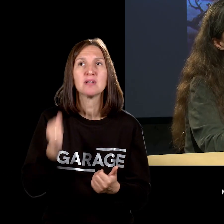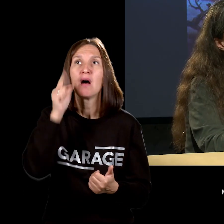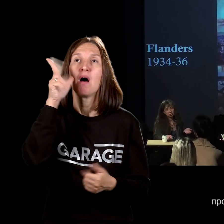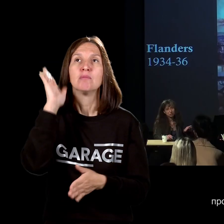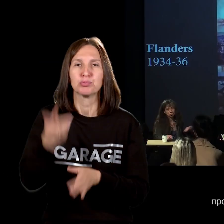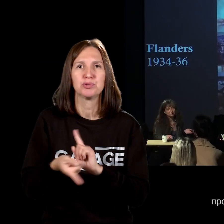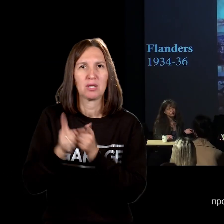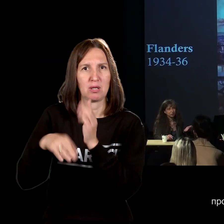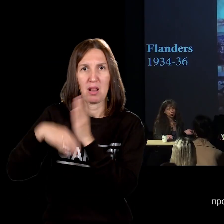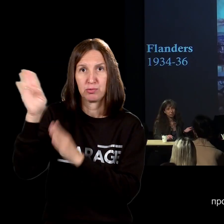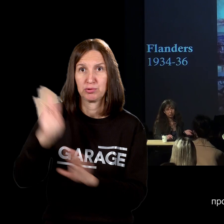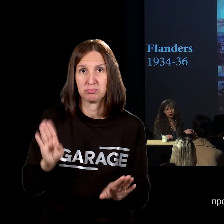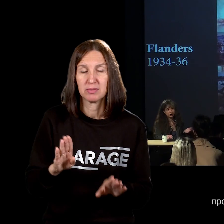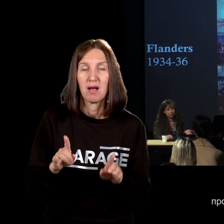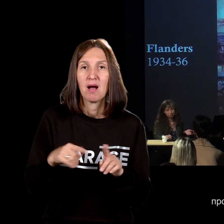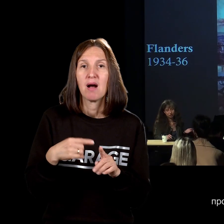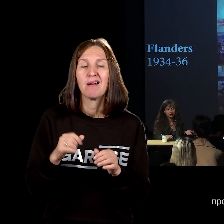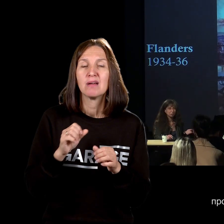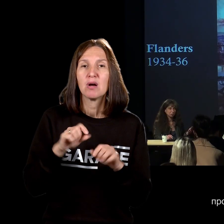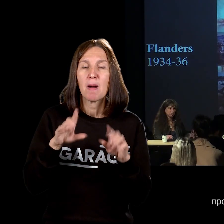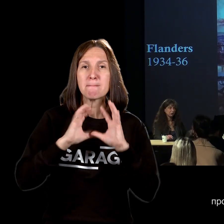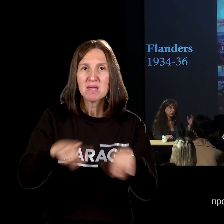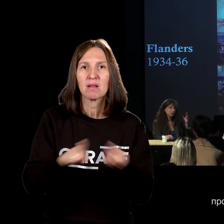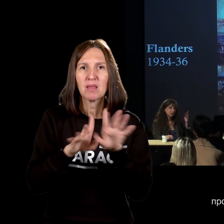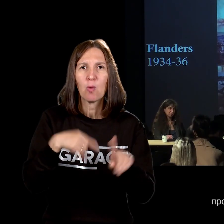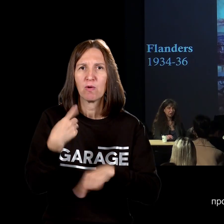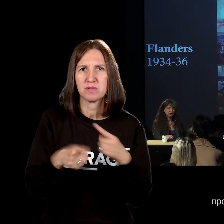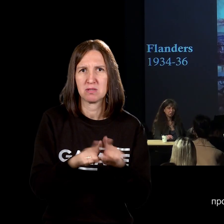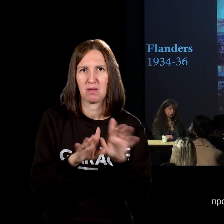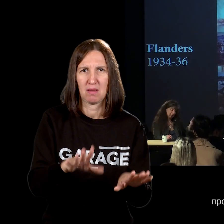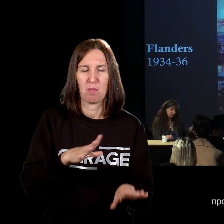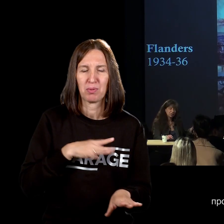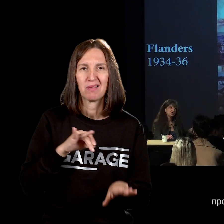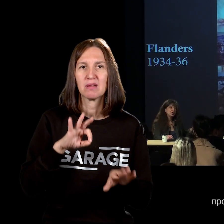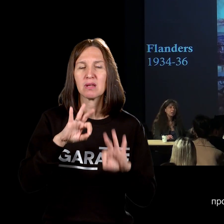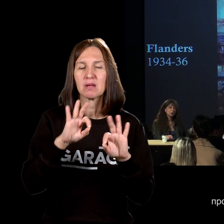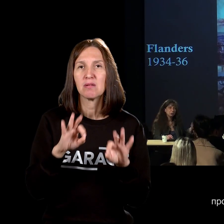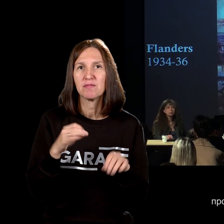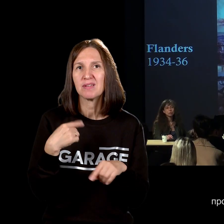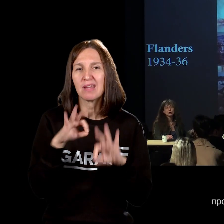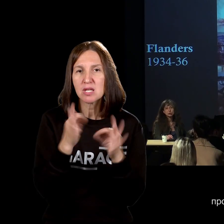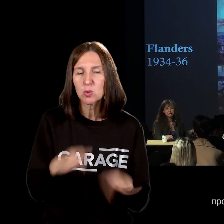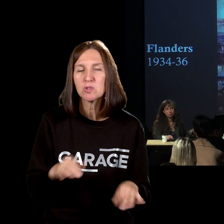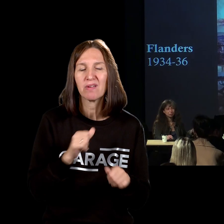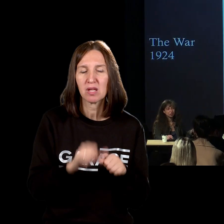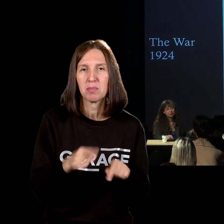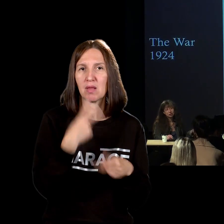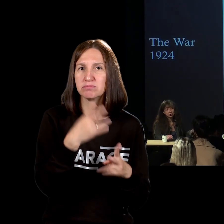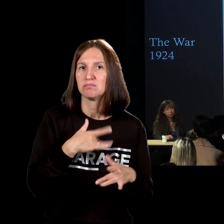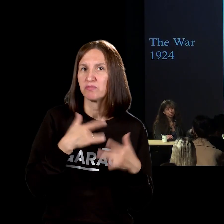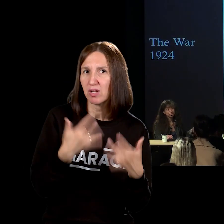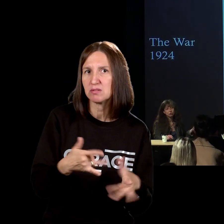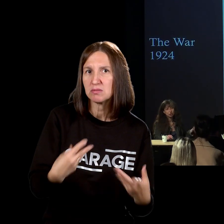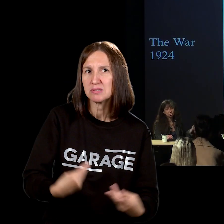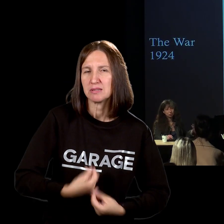был таким. И искусство всегда было про это. Оно всегда было вот про это отвращение, про эту завороженность этим